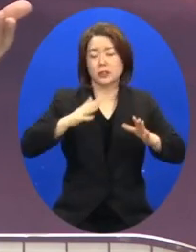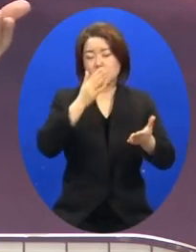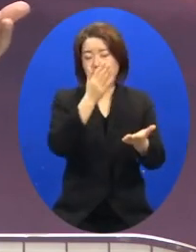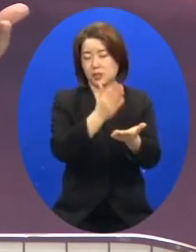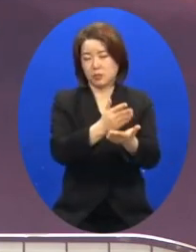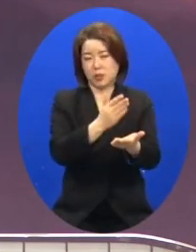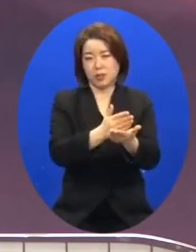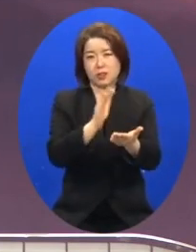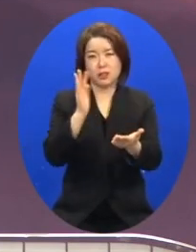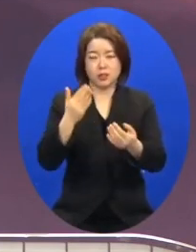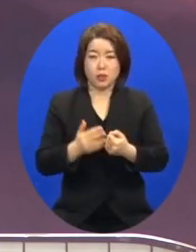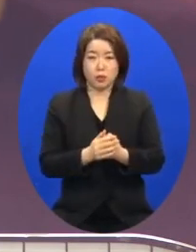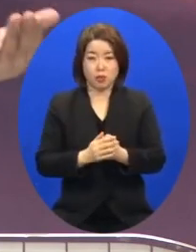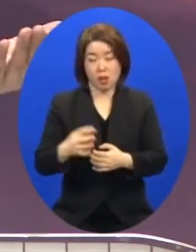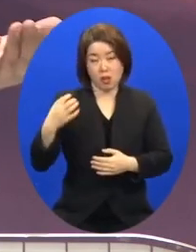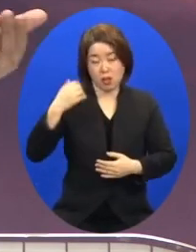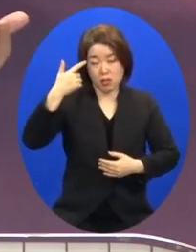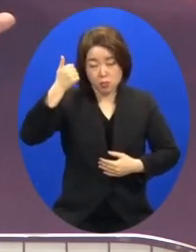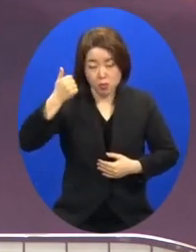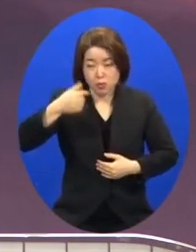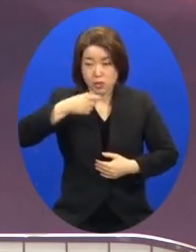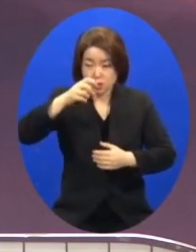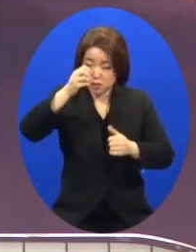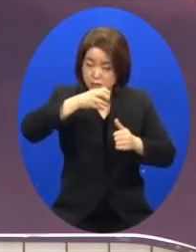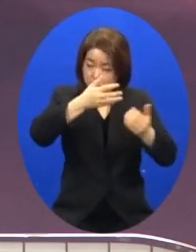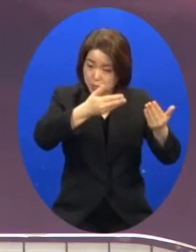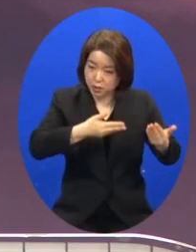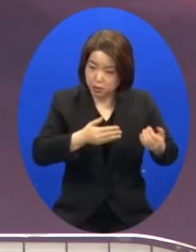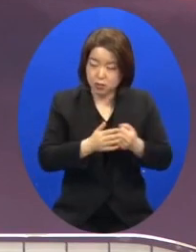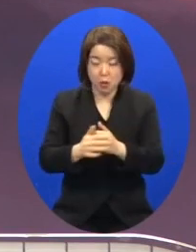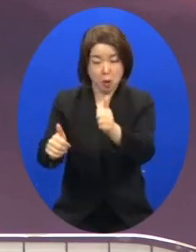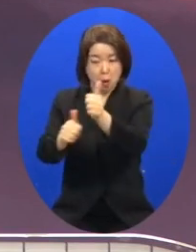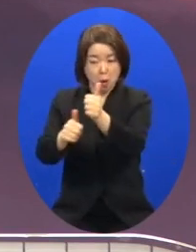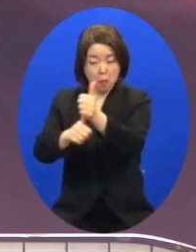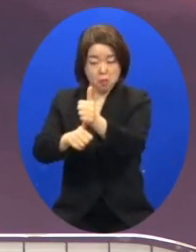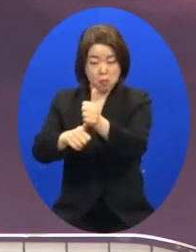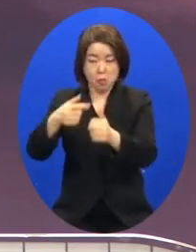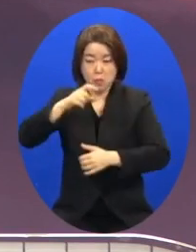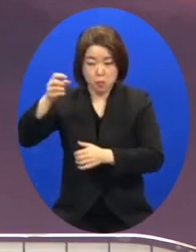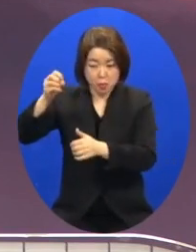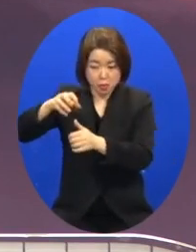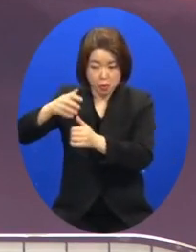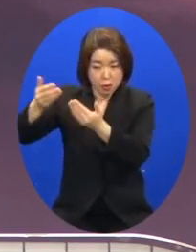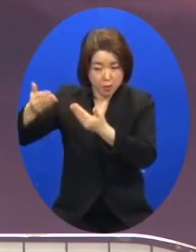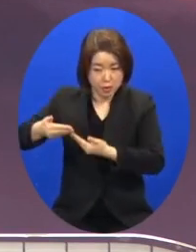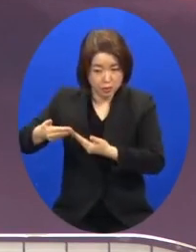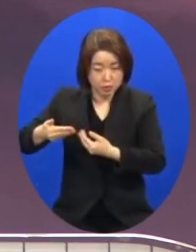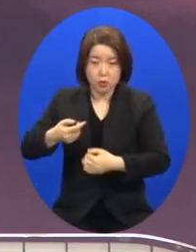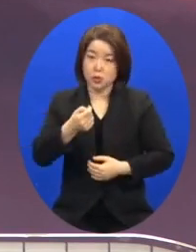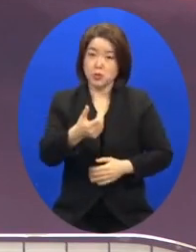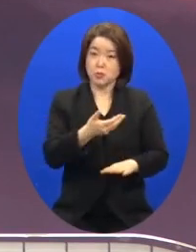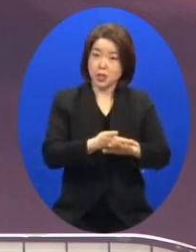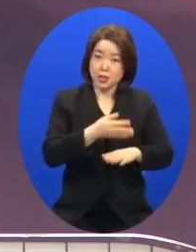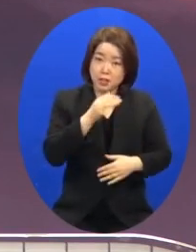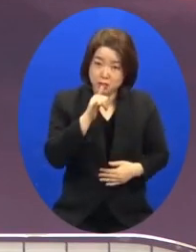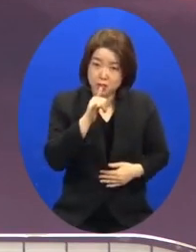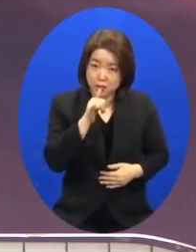돼요 담임목사에게 세례 받는 거 부 목사에게 에서 세례 받는 거 아무래도 좀 다르지요